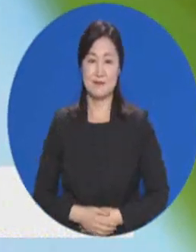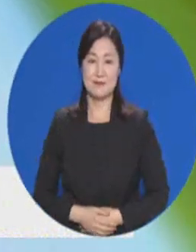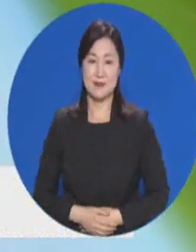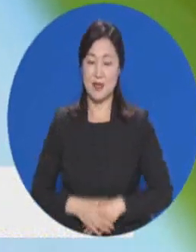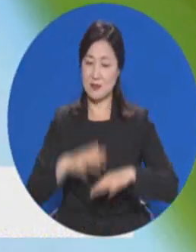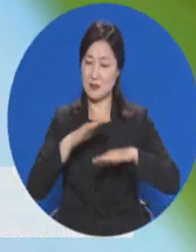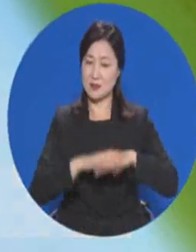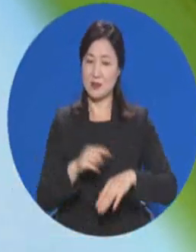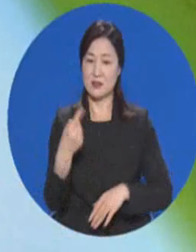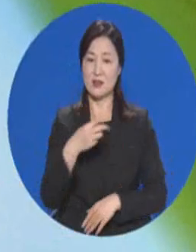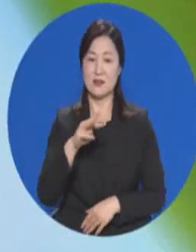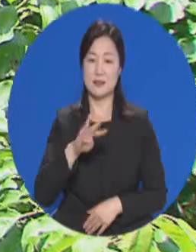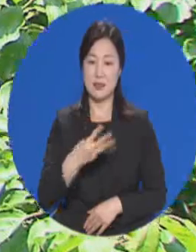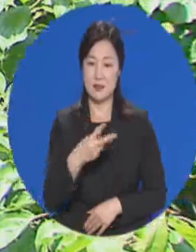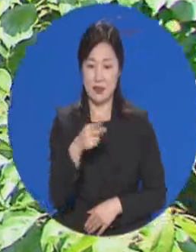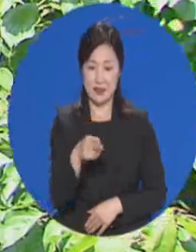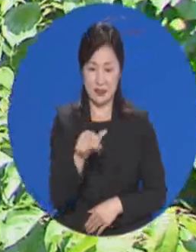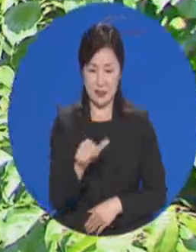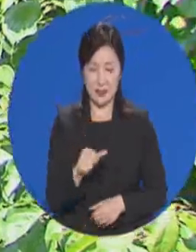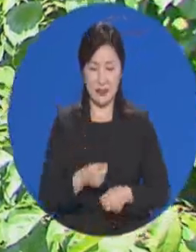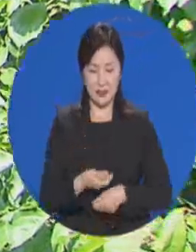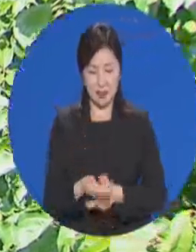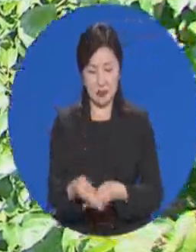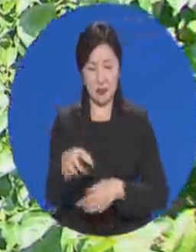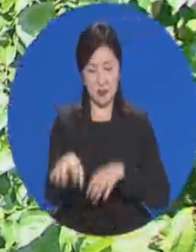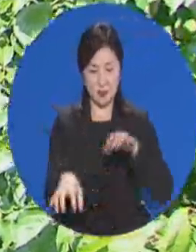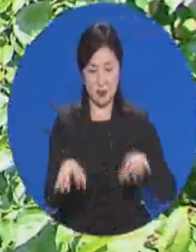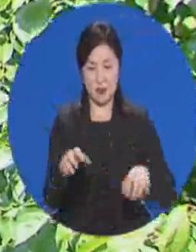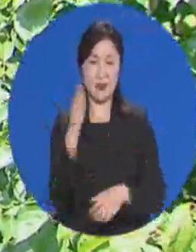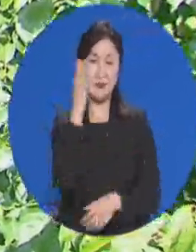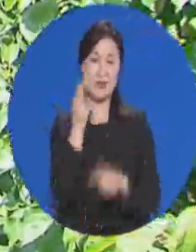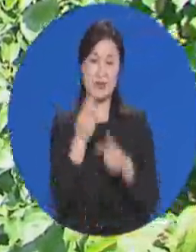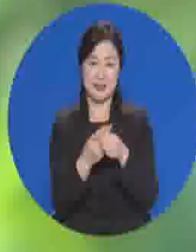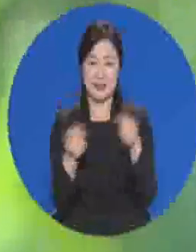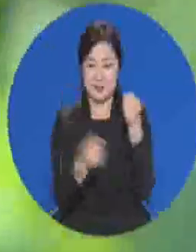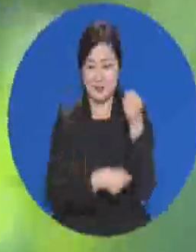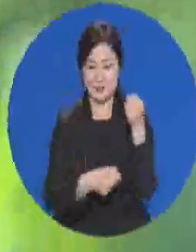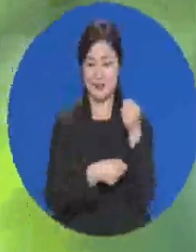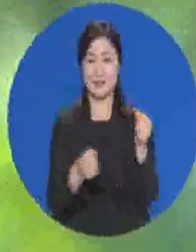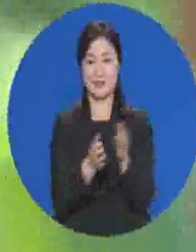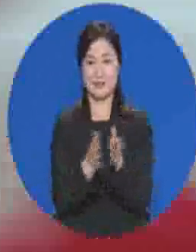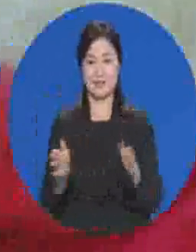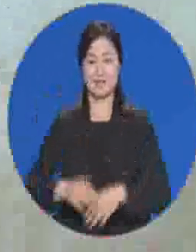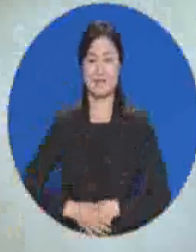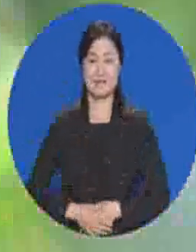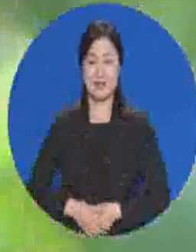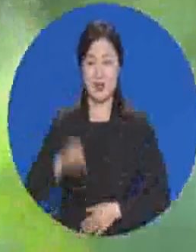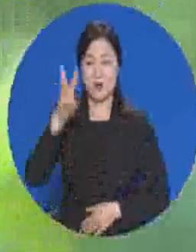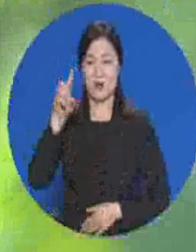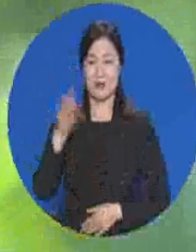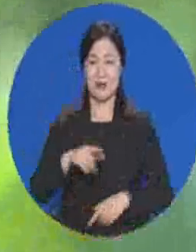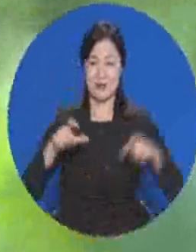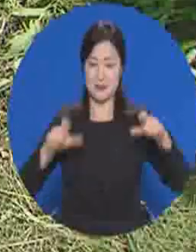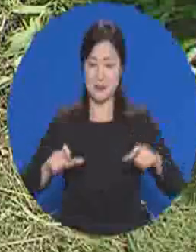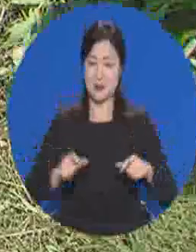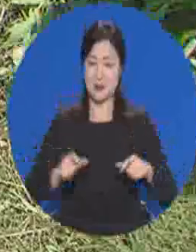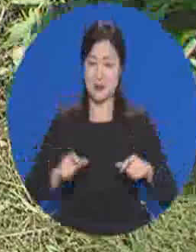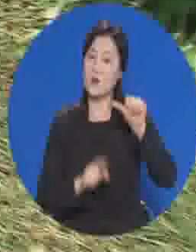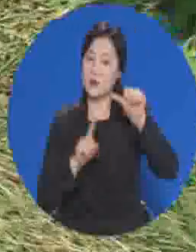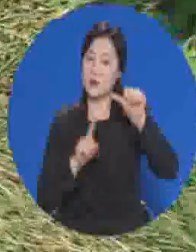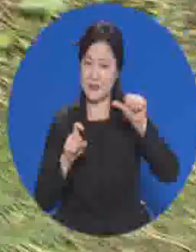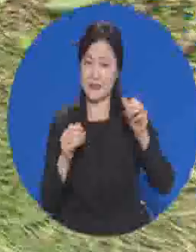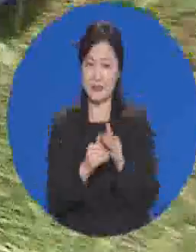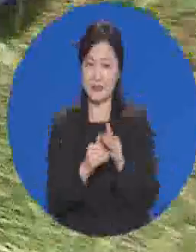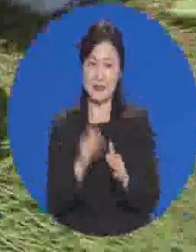내 1,400여 헥타르 면적에서 매실 수확이 본격적으로 시작됐습니다. 광양 지역에서는 다음 달 10일까지